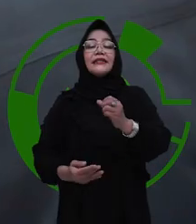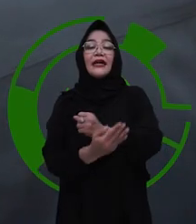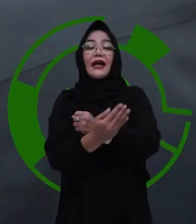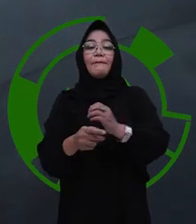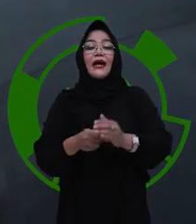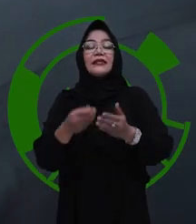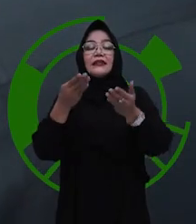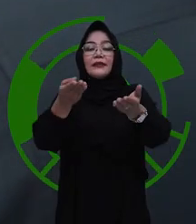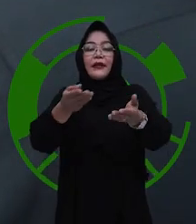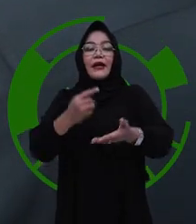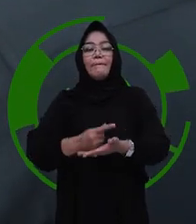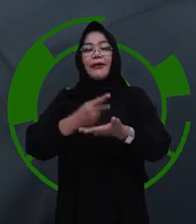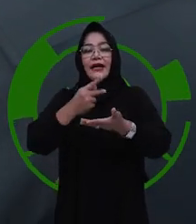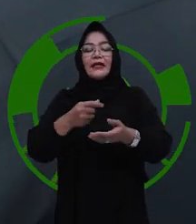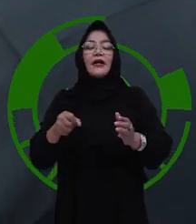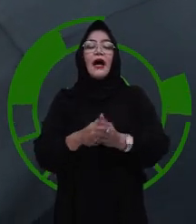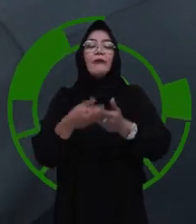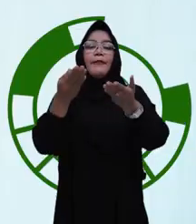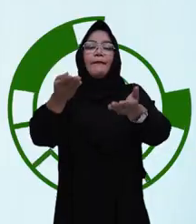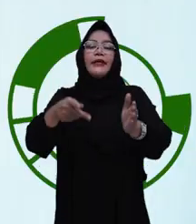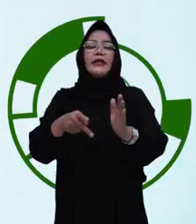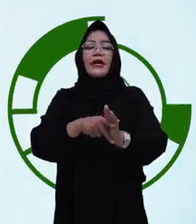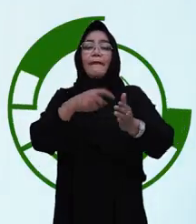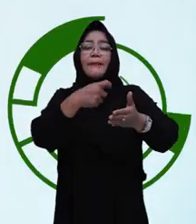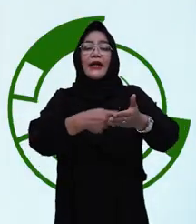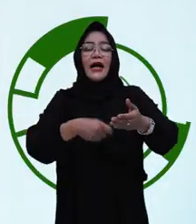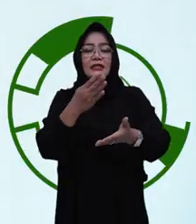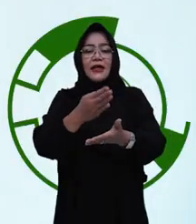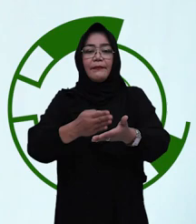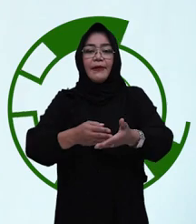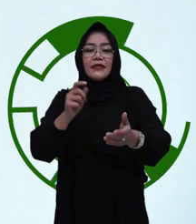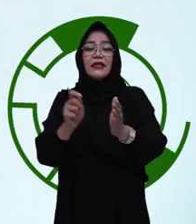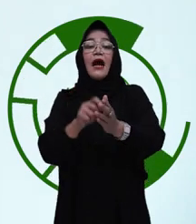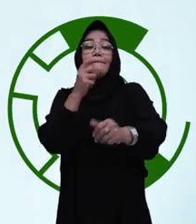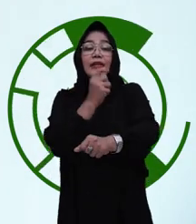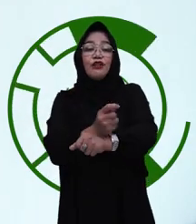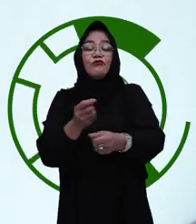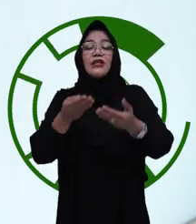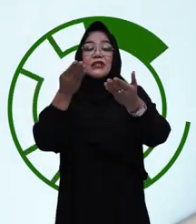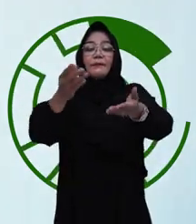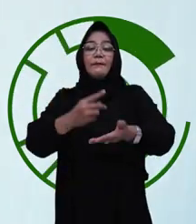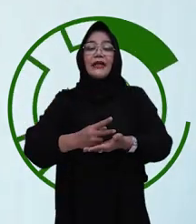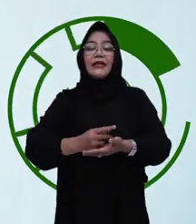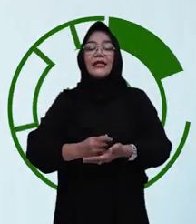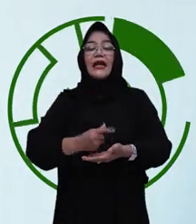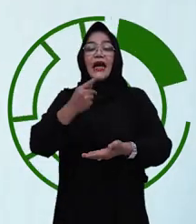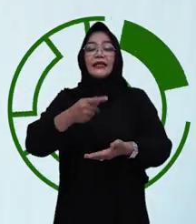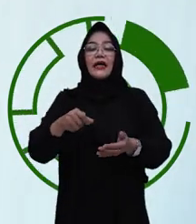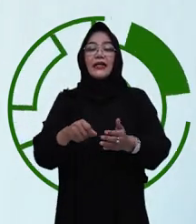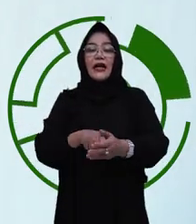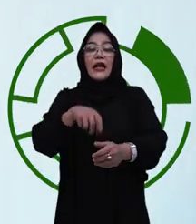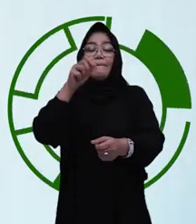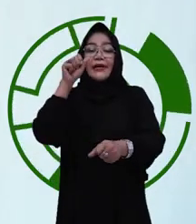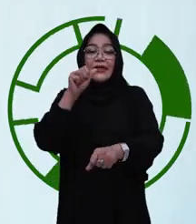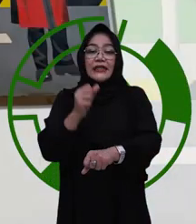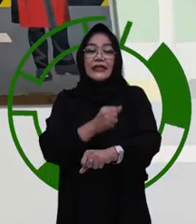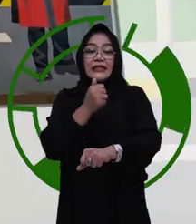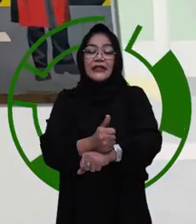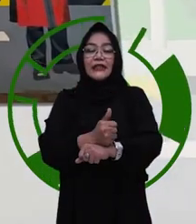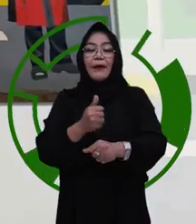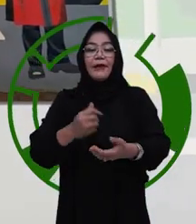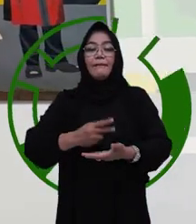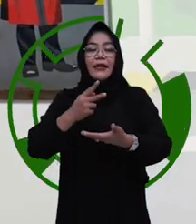pemberi layanan. Memberikan penghargaan ataupun hukuman bagi petugas pemberi layanan. Menetapkan kompensasi